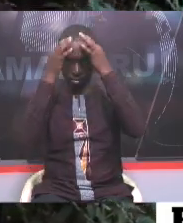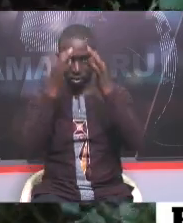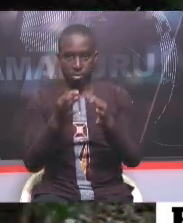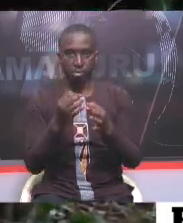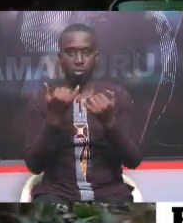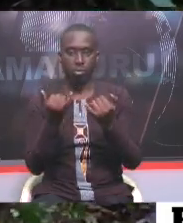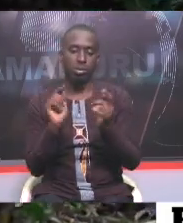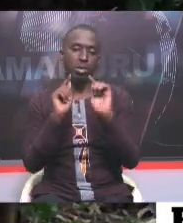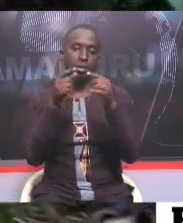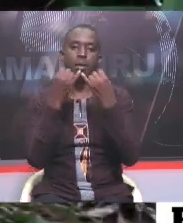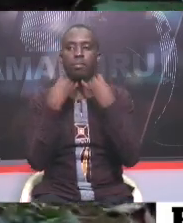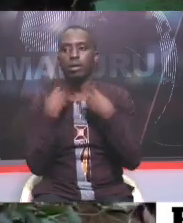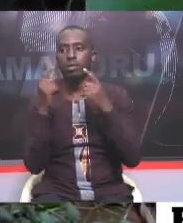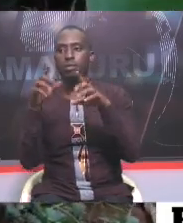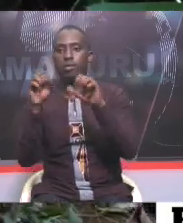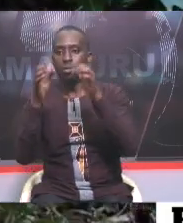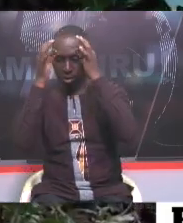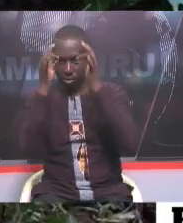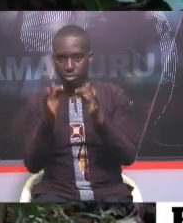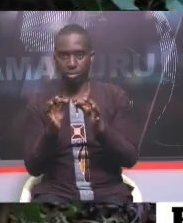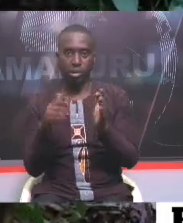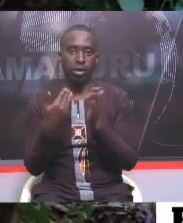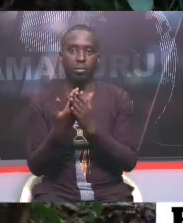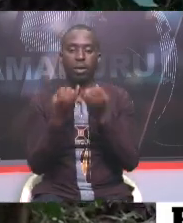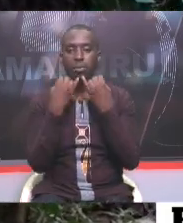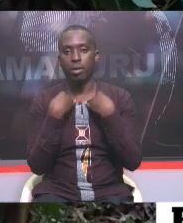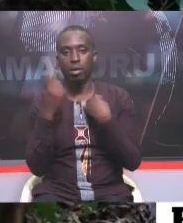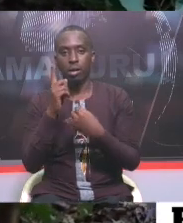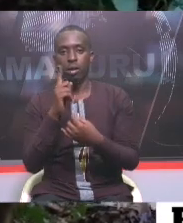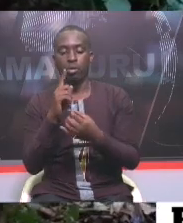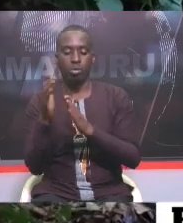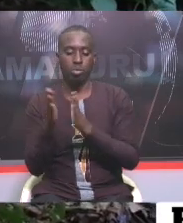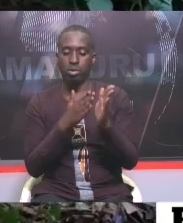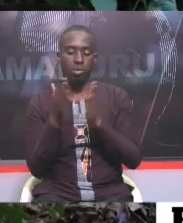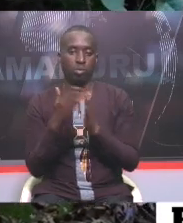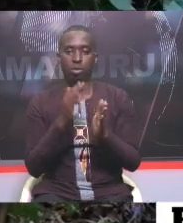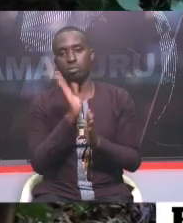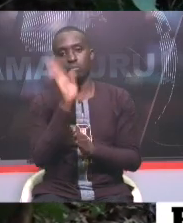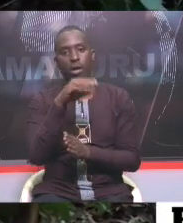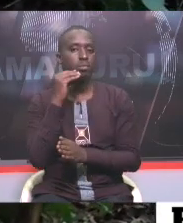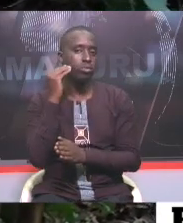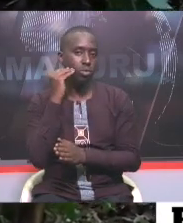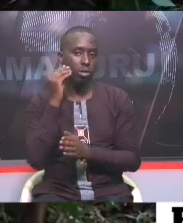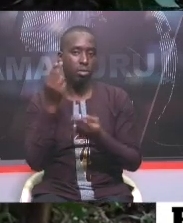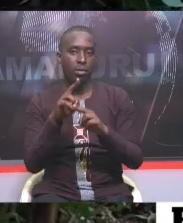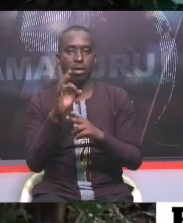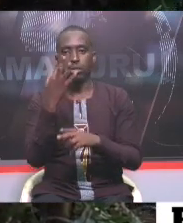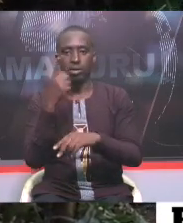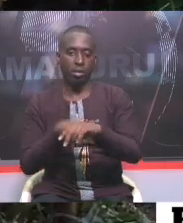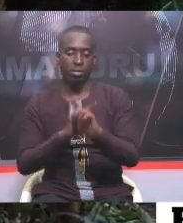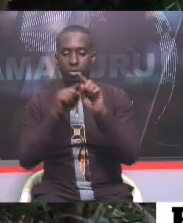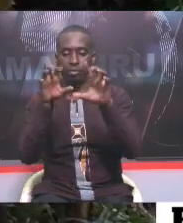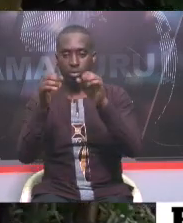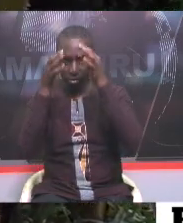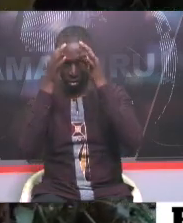ngiye ubugira kangahe bambwira ngo nze gufata umwanzuro nagera bakambwira ngo ntabwo barawutegura ngataha bibaye nk'inshuro nk'eshatu ngenda njya